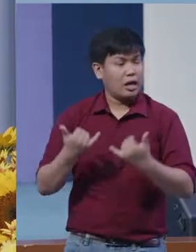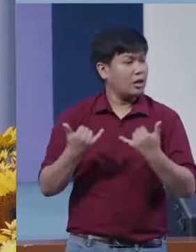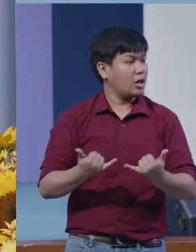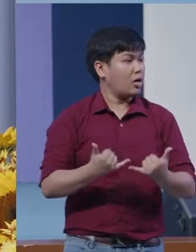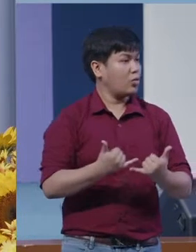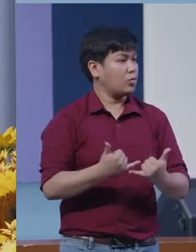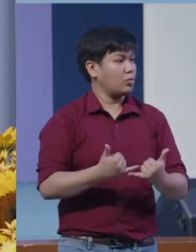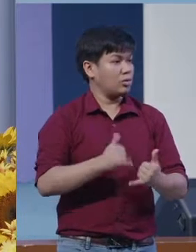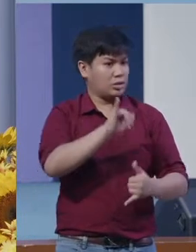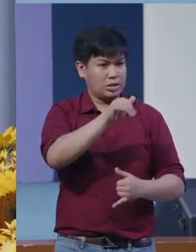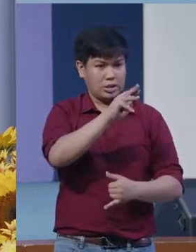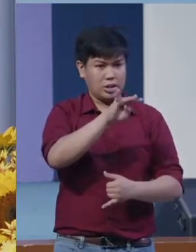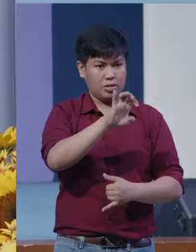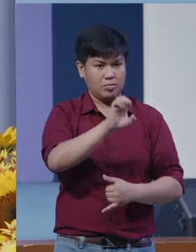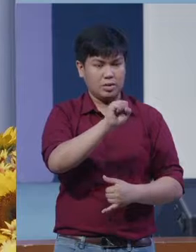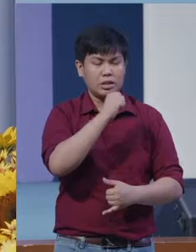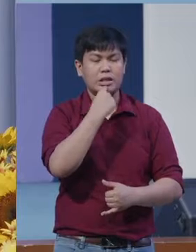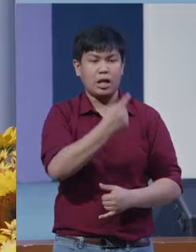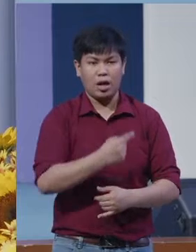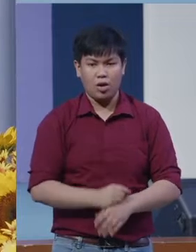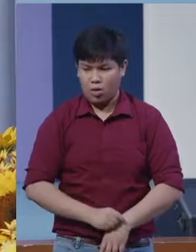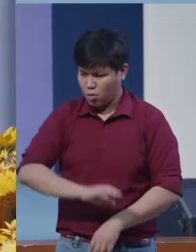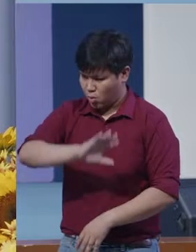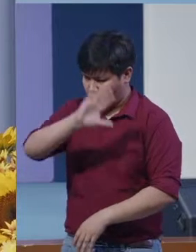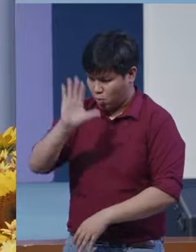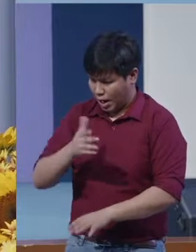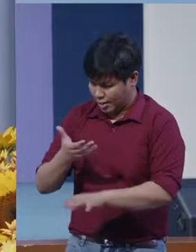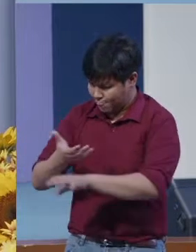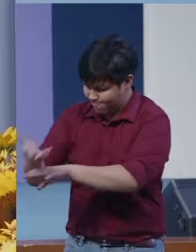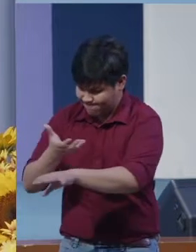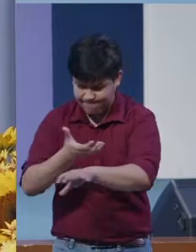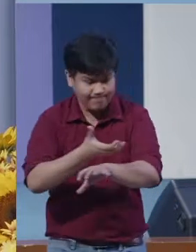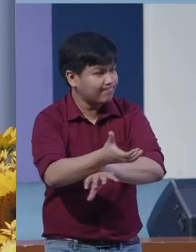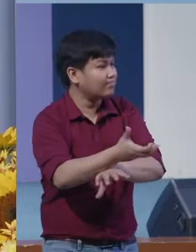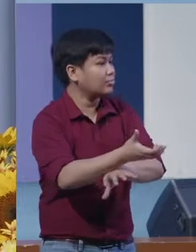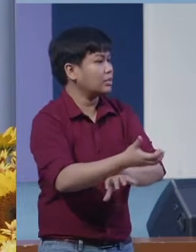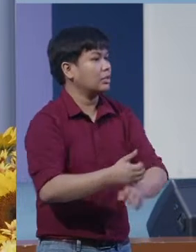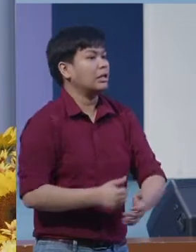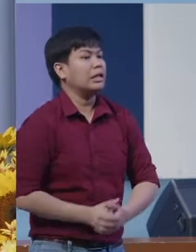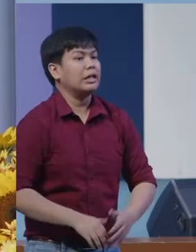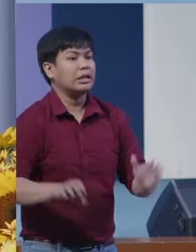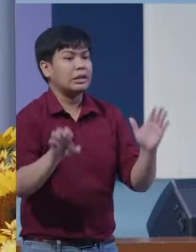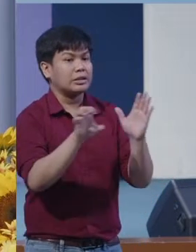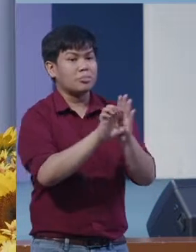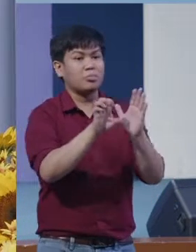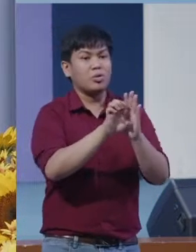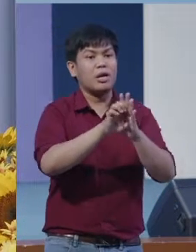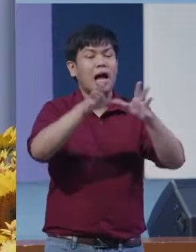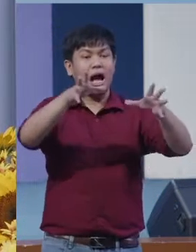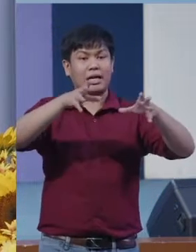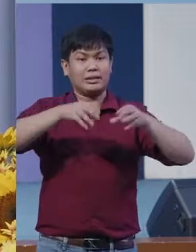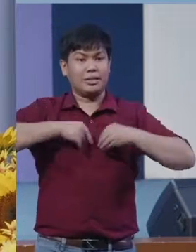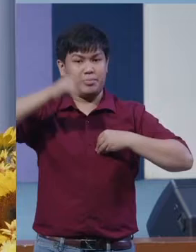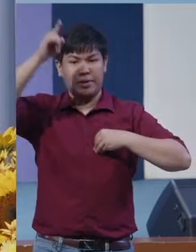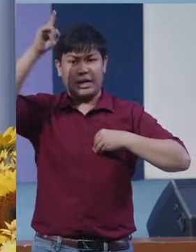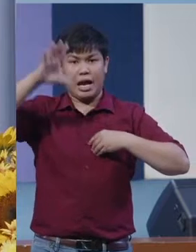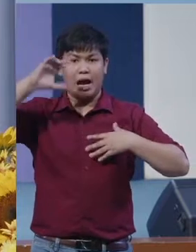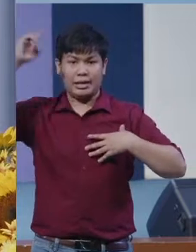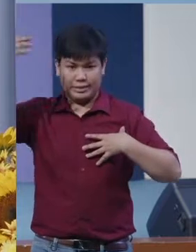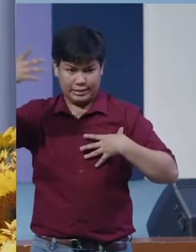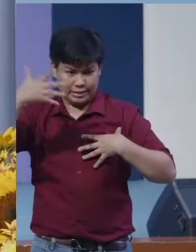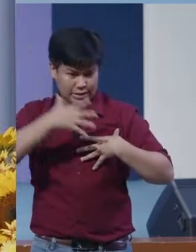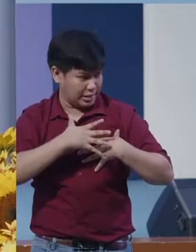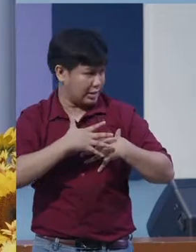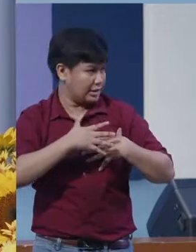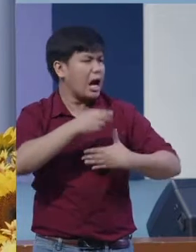sa isa't isa. Halimbawa, sabi niya, tanggapin ninyo ang grasya ng Diyos at magpakumbaba sa